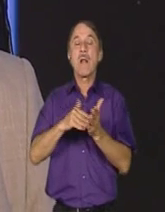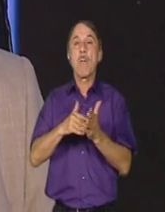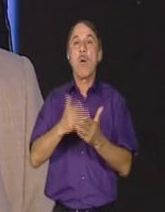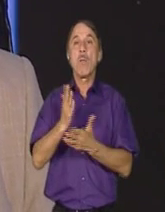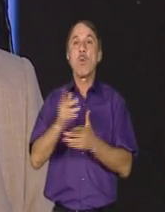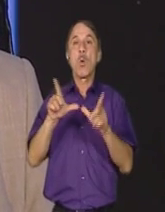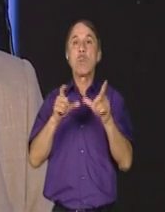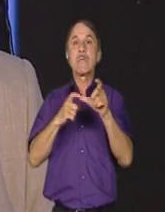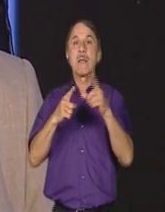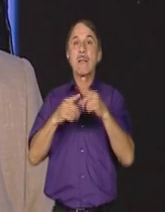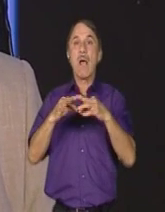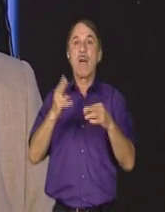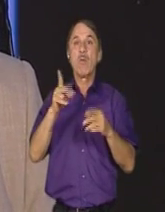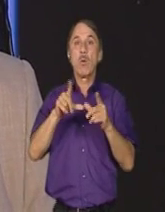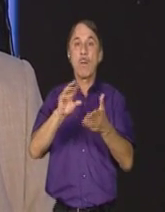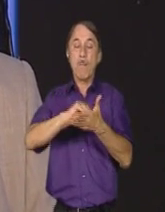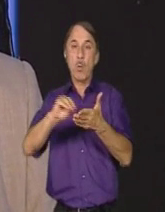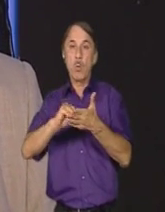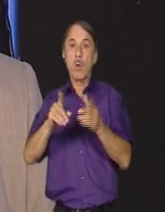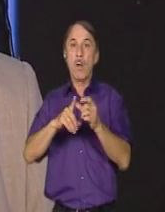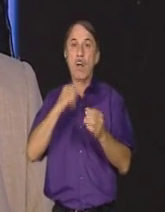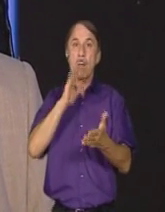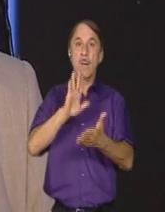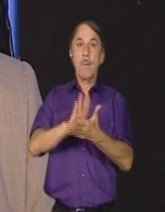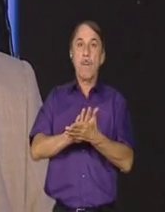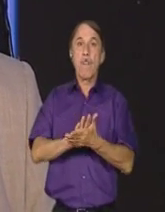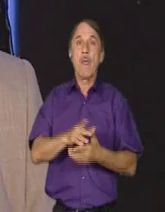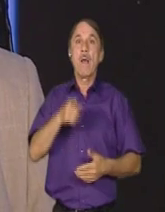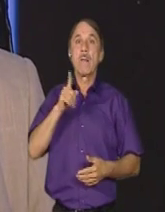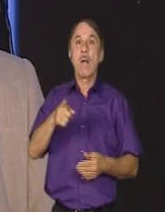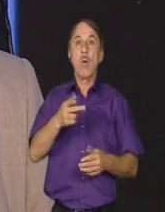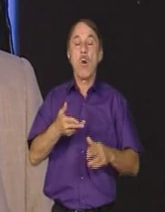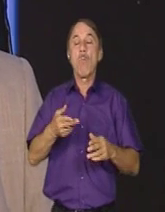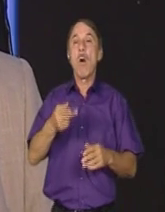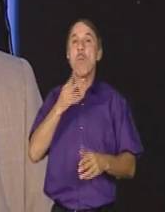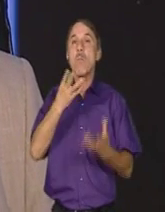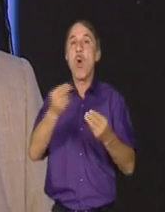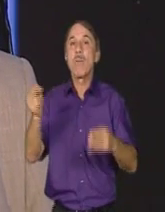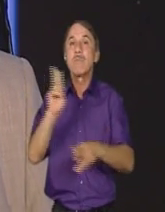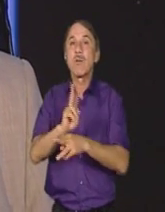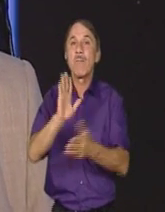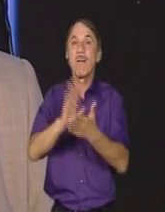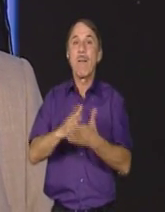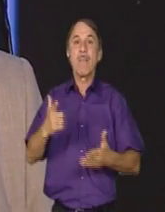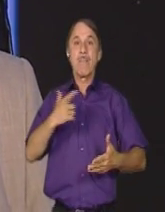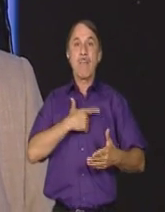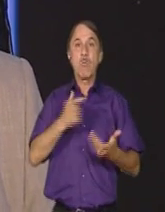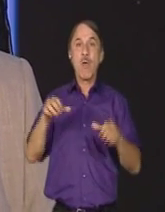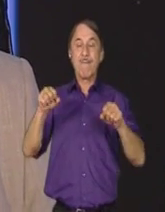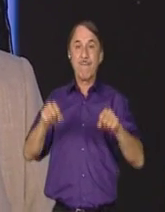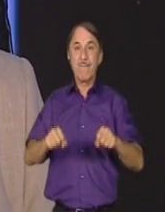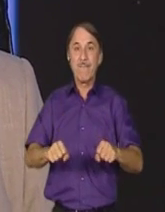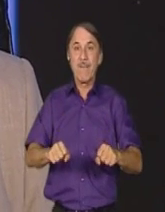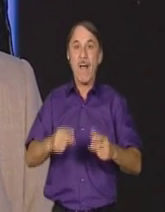po Ustavu, tako bi trebalo, kako piše u Ustavu, da bude u praksi. I tako je to u normalnim državama. Ne može